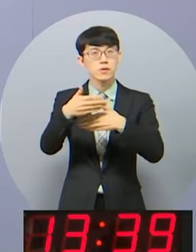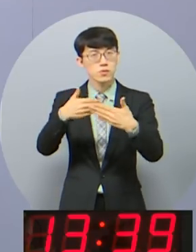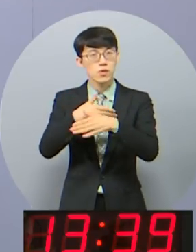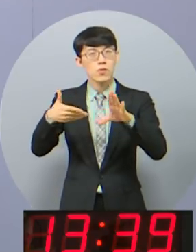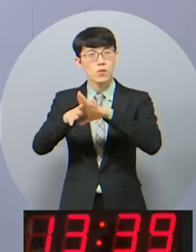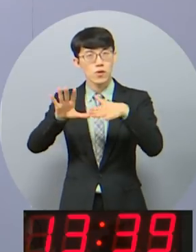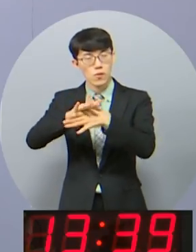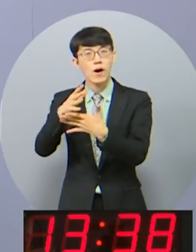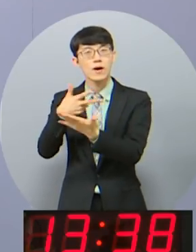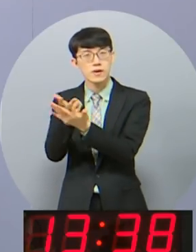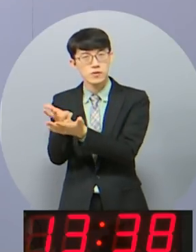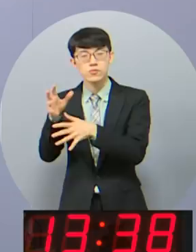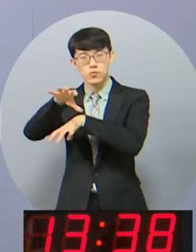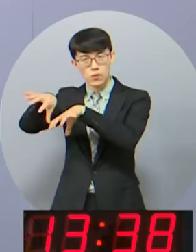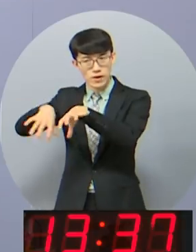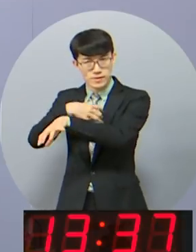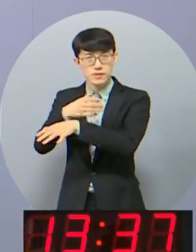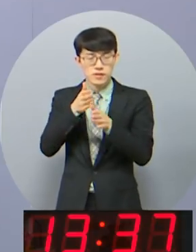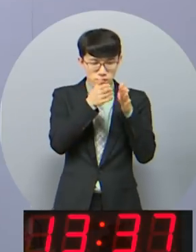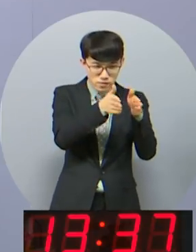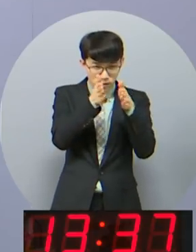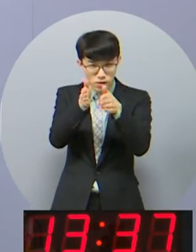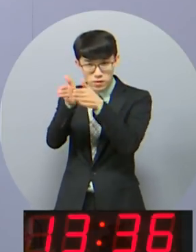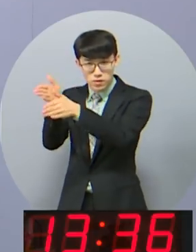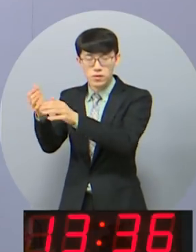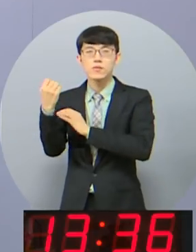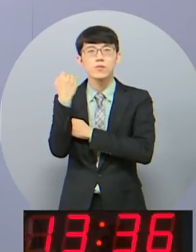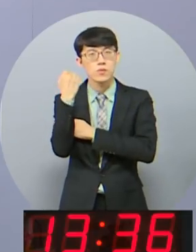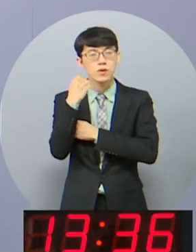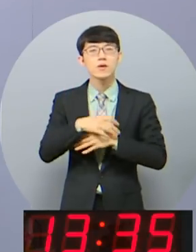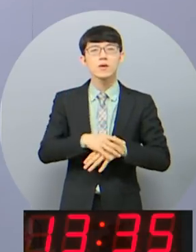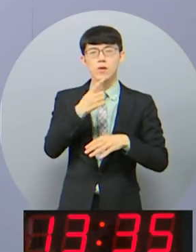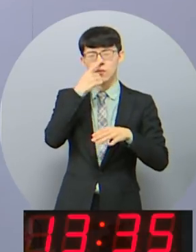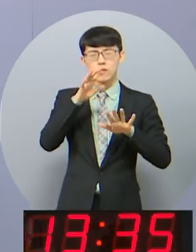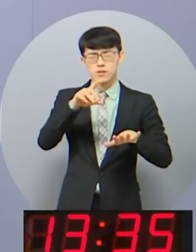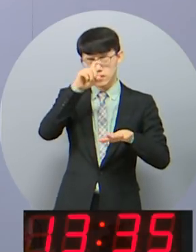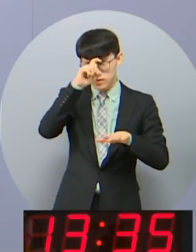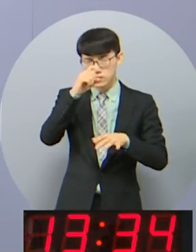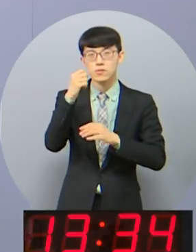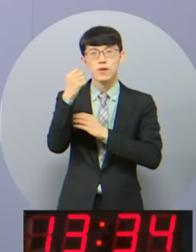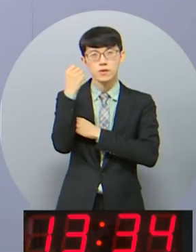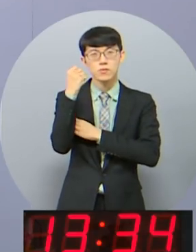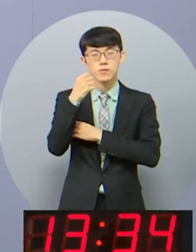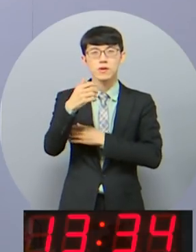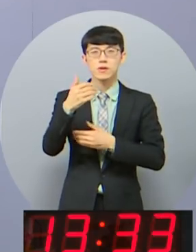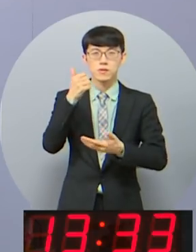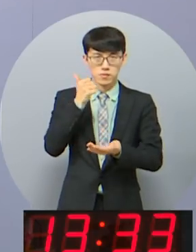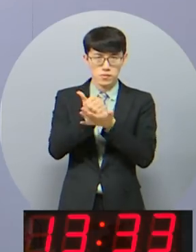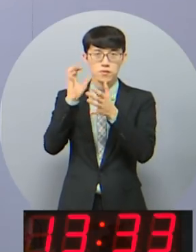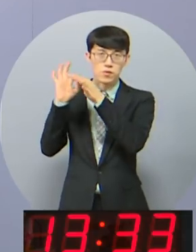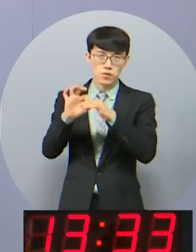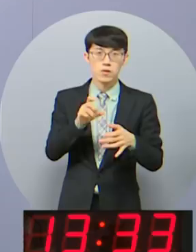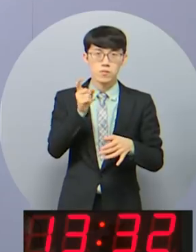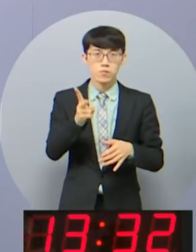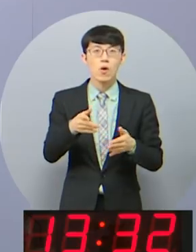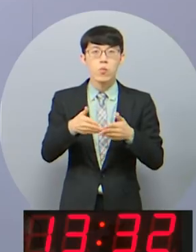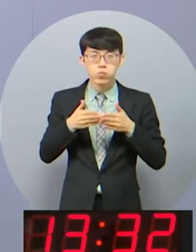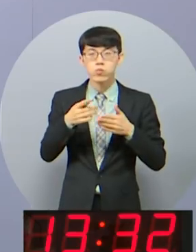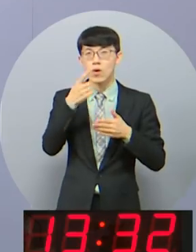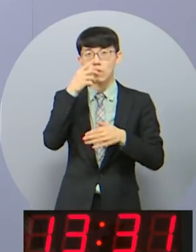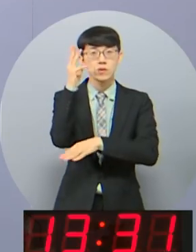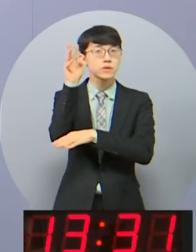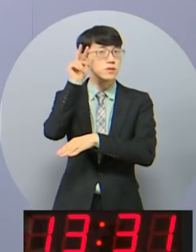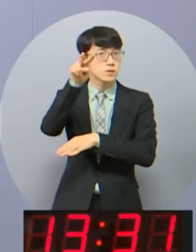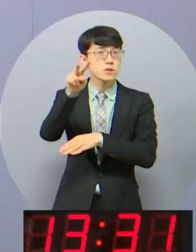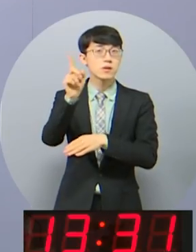术、环境等等方面努力。这次竞选连任，宇恩所提出的政见，主要是延续四